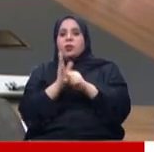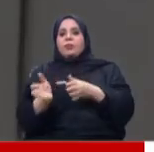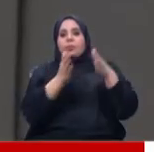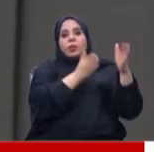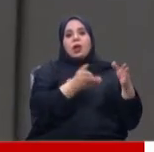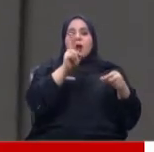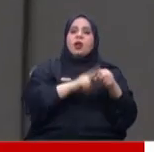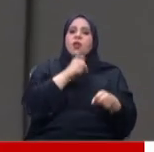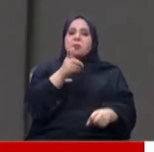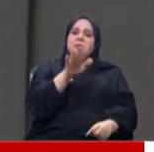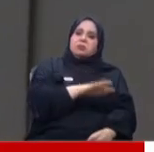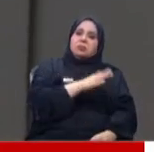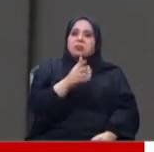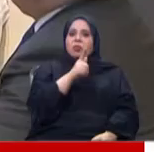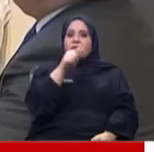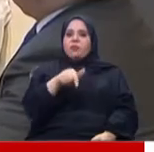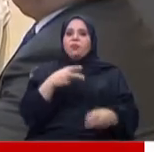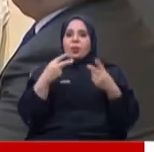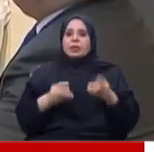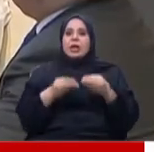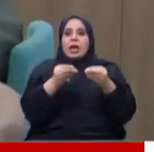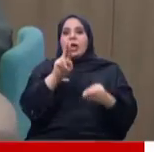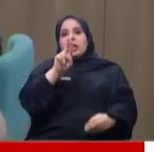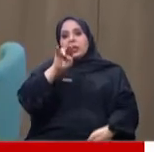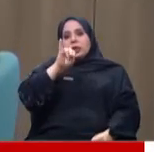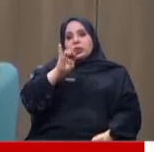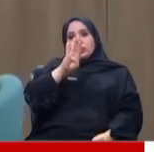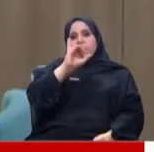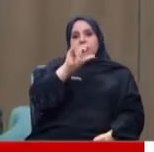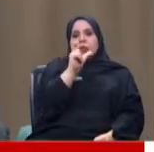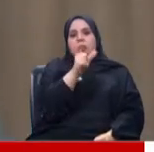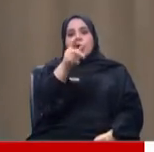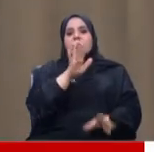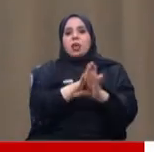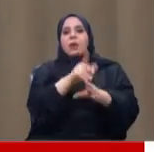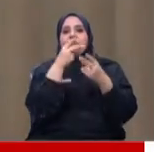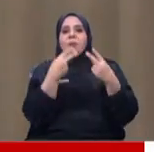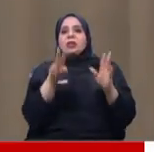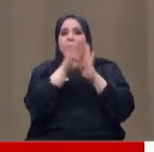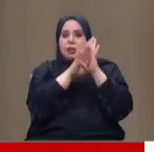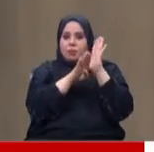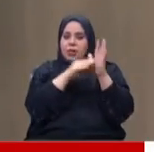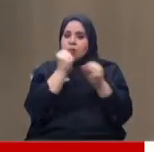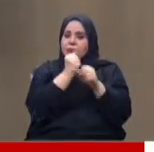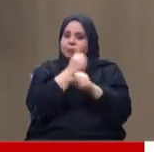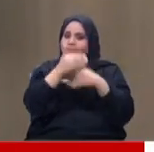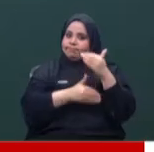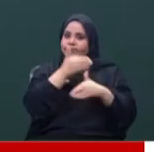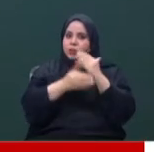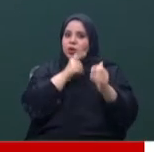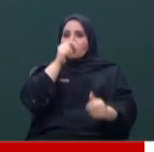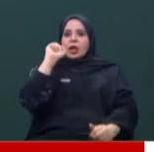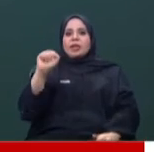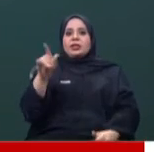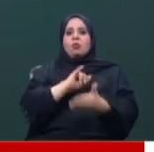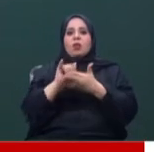كورونا. ومن المقرر أن تقدم تمكين الدعم ضمن برنامج دعم استمرارية الأعمال الموجه